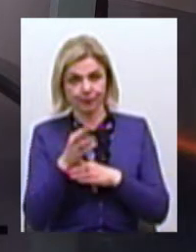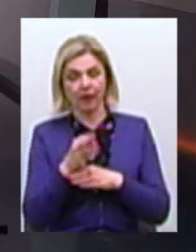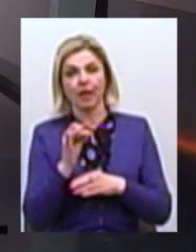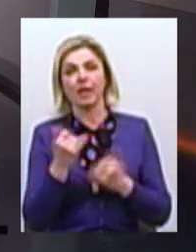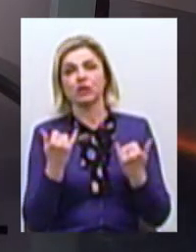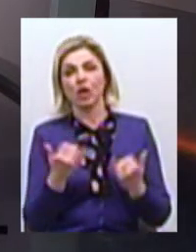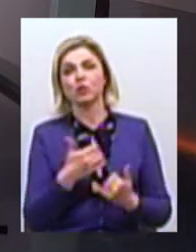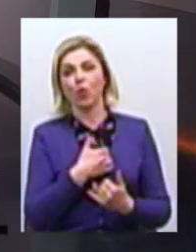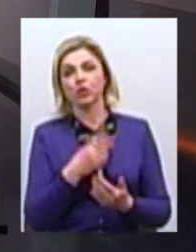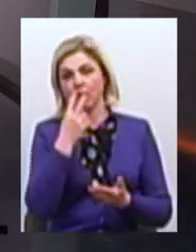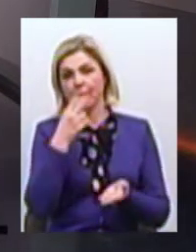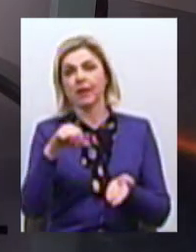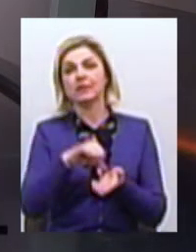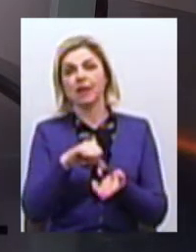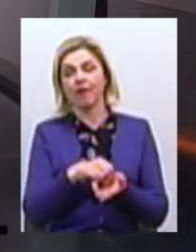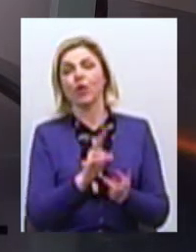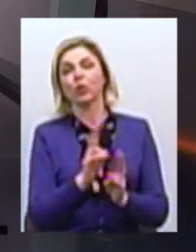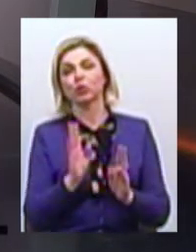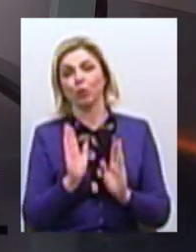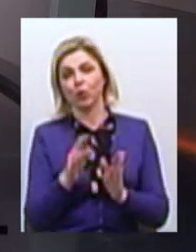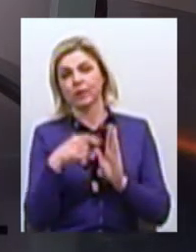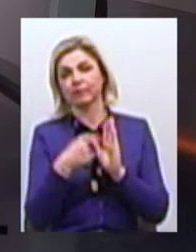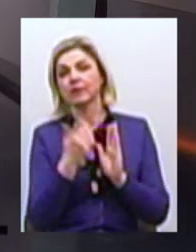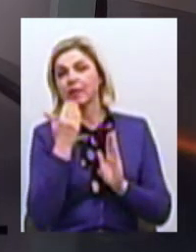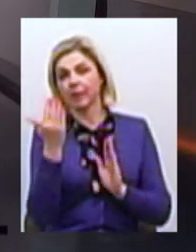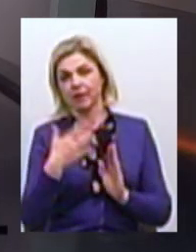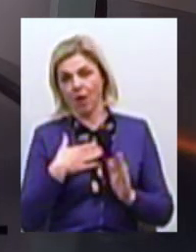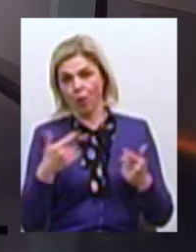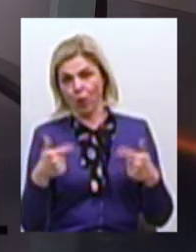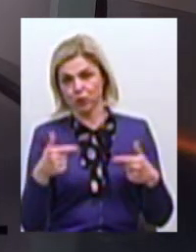мною сьогодні ставитиме запитання нашому гостю.